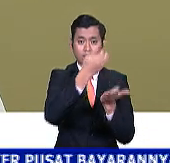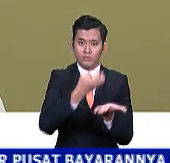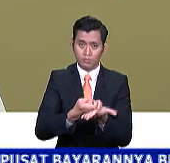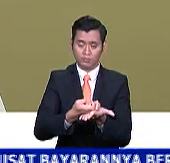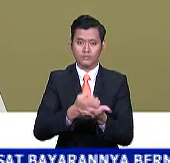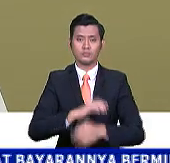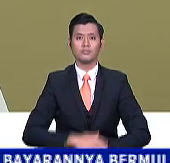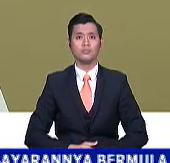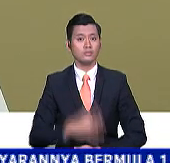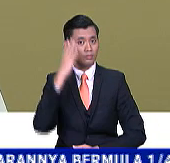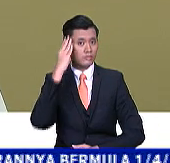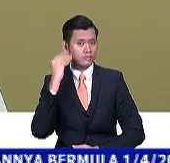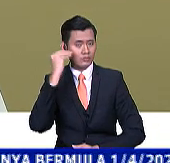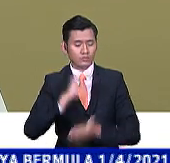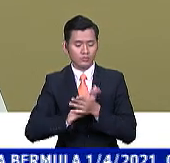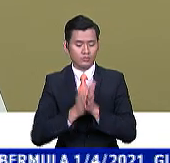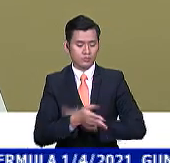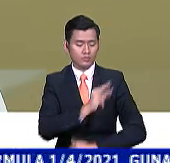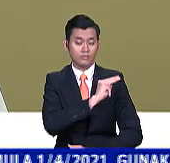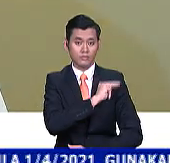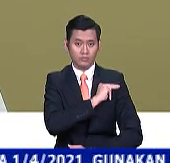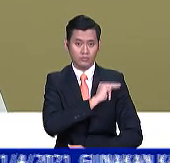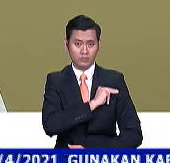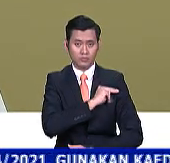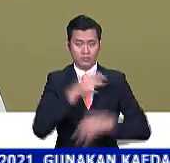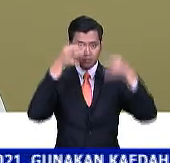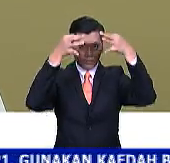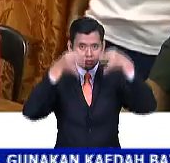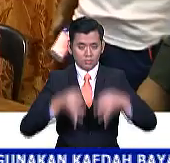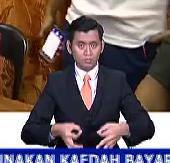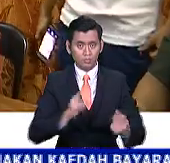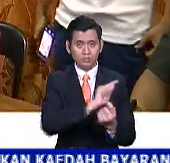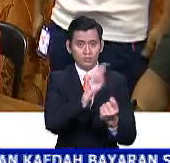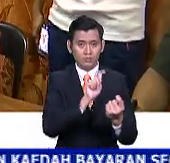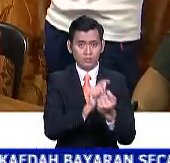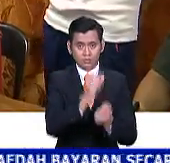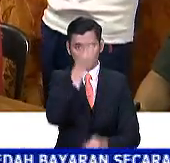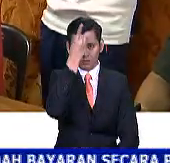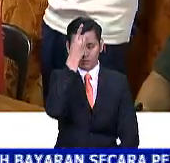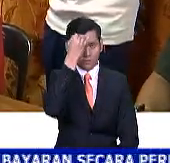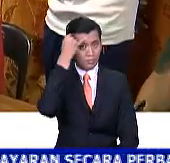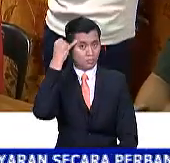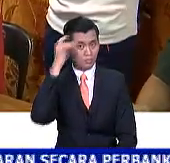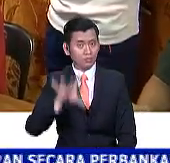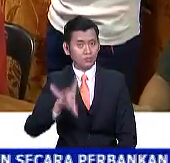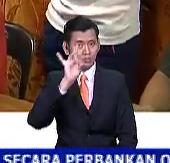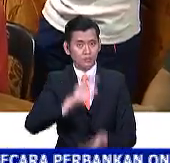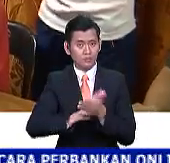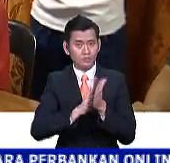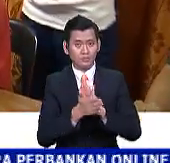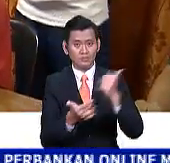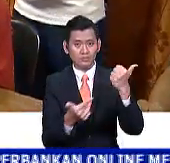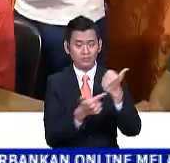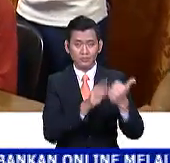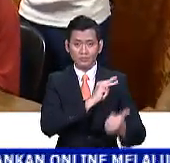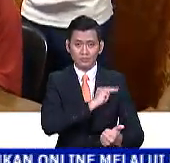menjawat beberapa jawatan menteri, dilihat keputusan tepat bagi Datuk Seri Ismail Sabri dilantik sebagai timbalan Perdana Menteri.